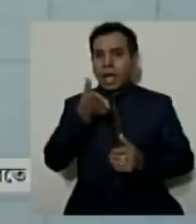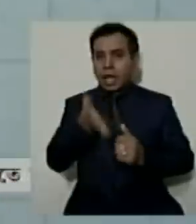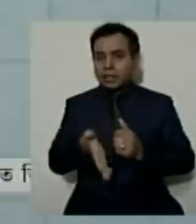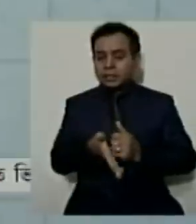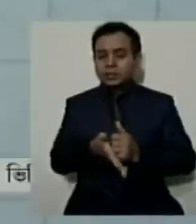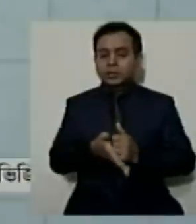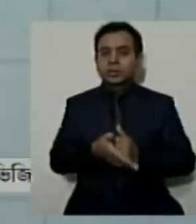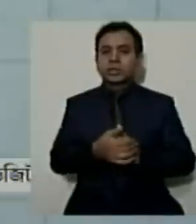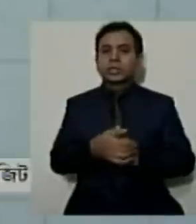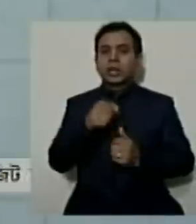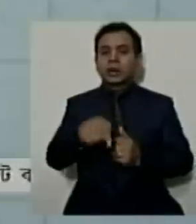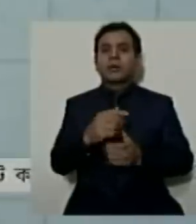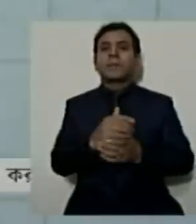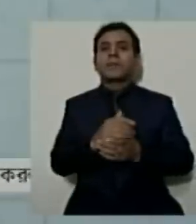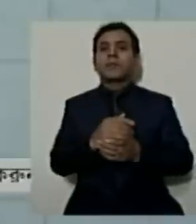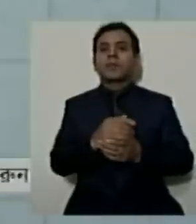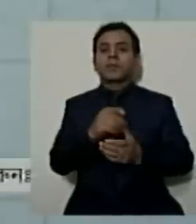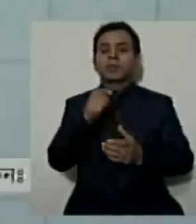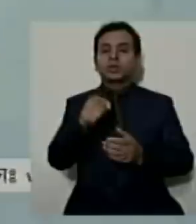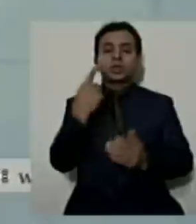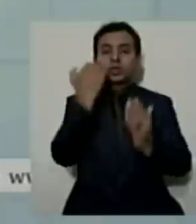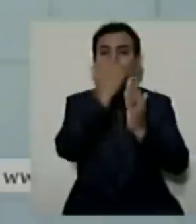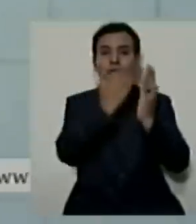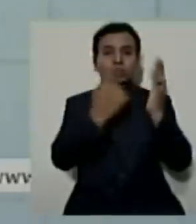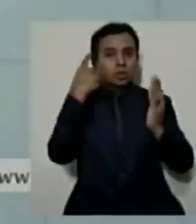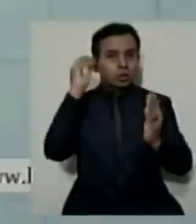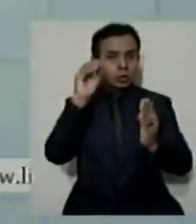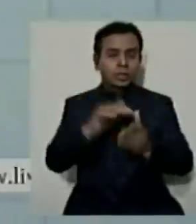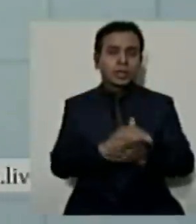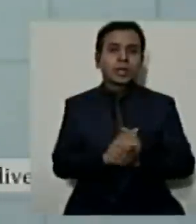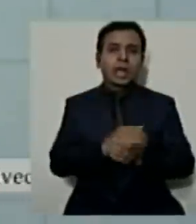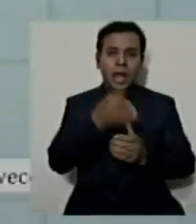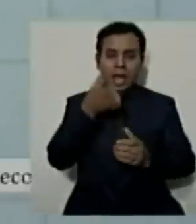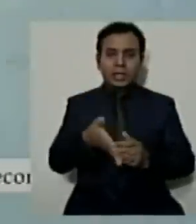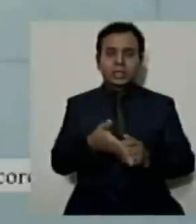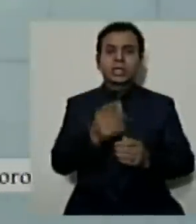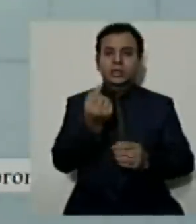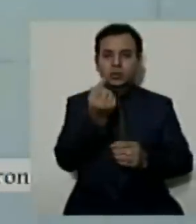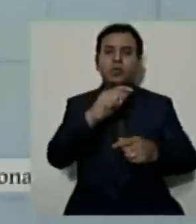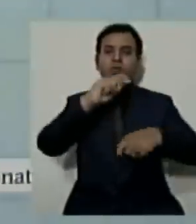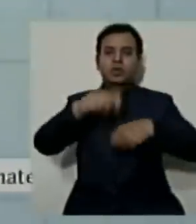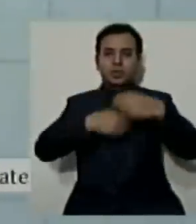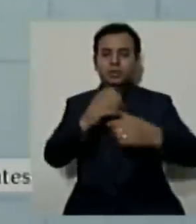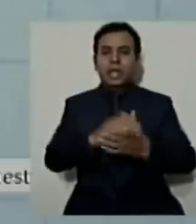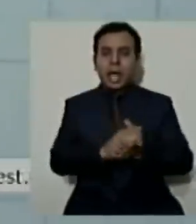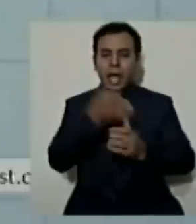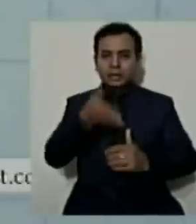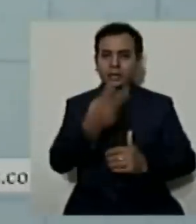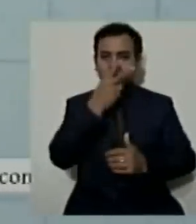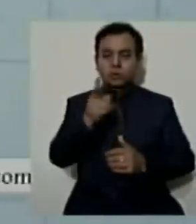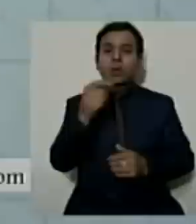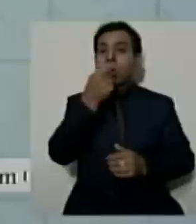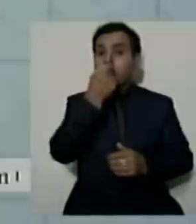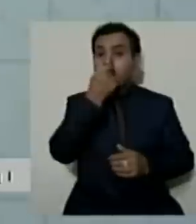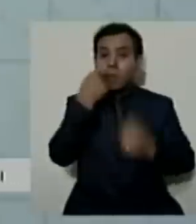আজকে পরিবর্তন হয়েছে। আজকে দেখা যাচ্ছে যে মহিলা 5 জন এবং পুরুষ 4 জন।